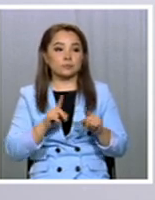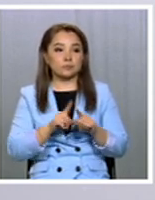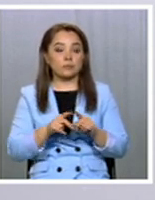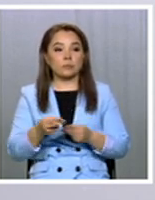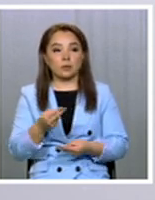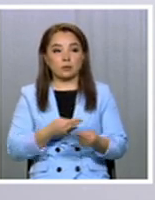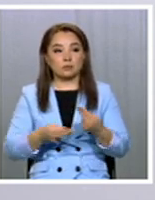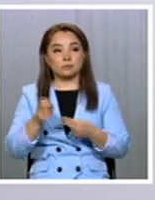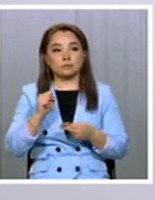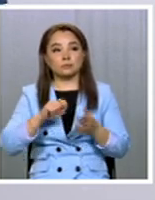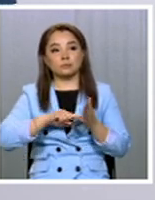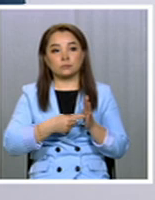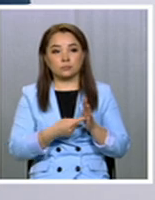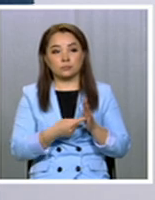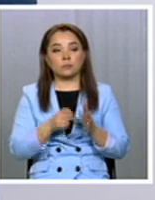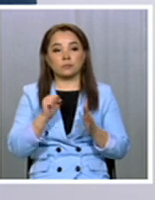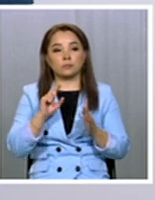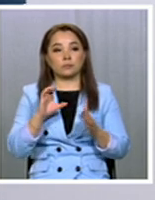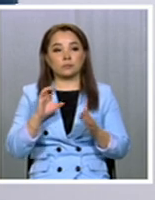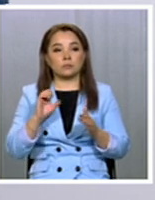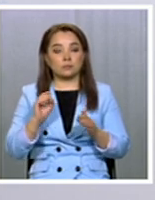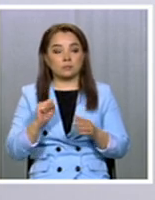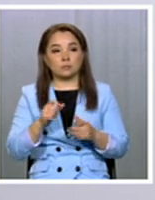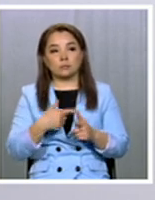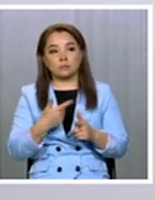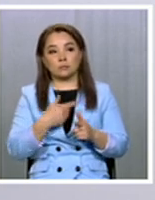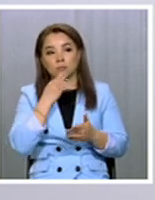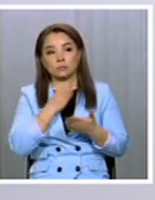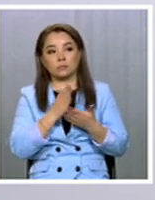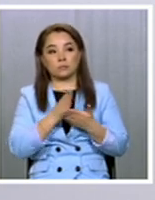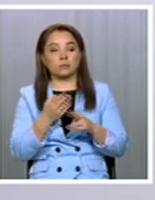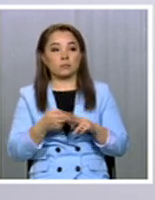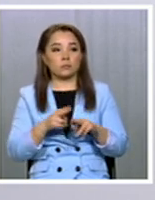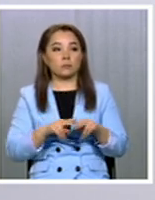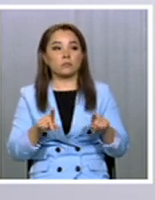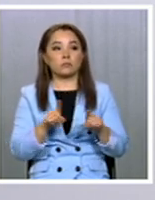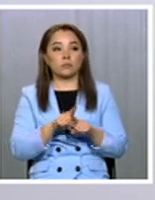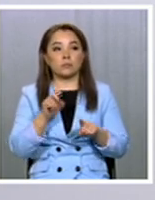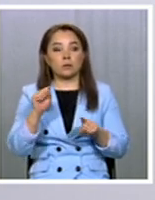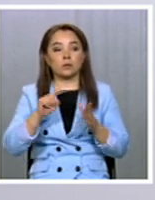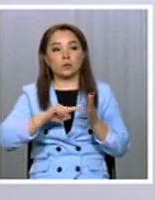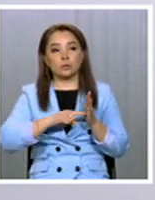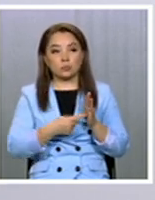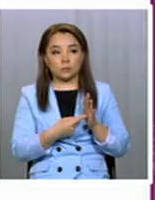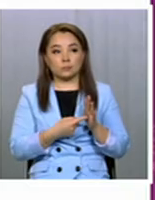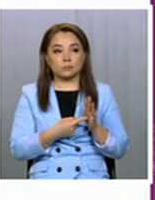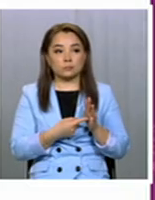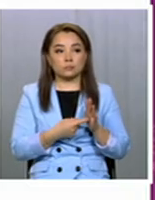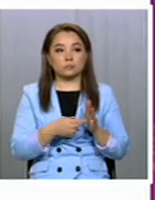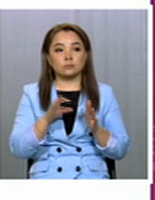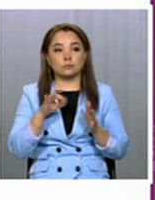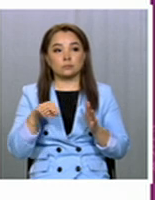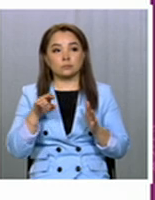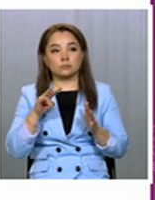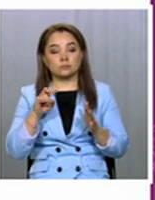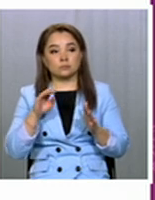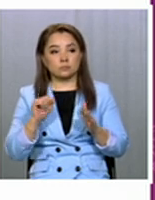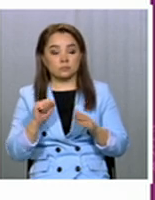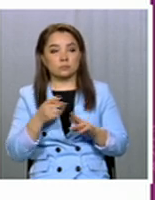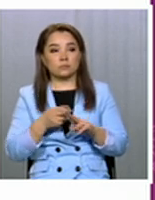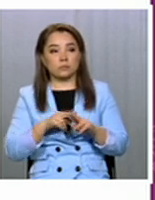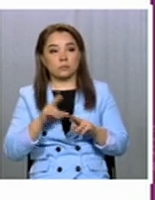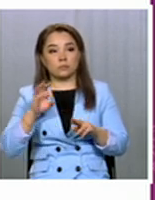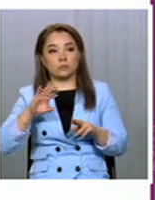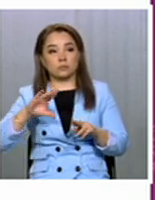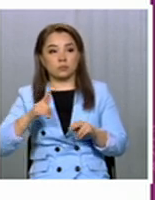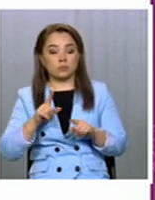А нүктесінің абсциссасы болады. Тура сол сияқты А нүктесінен ординаталар осінен